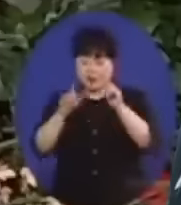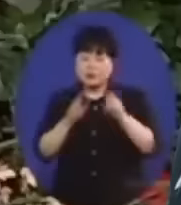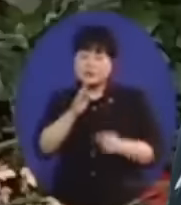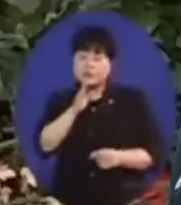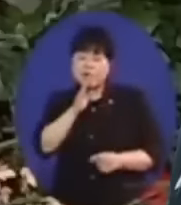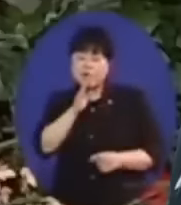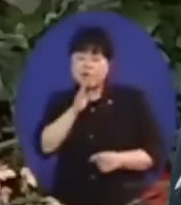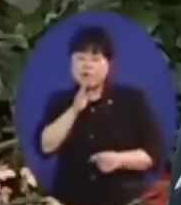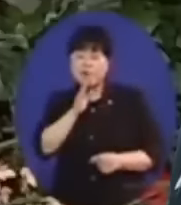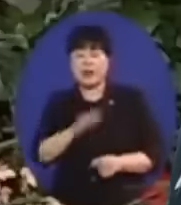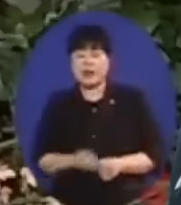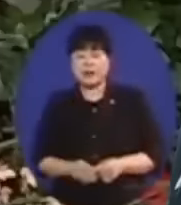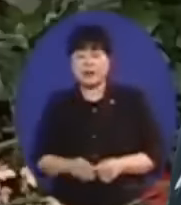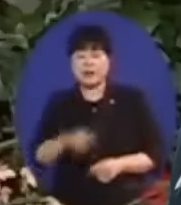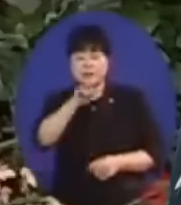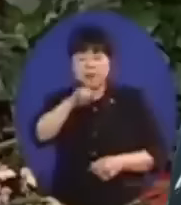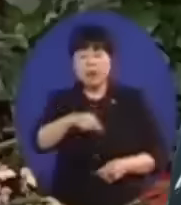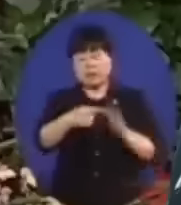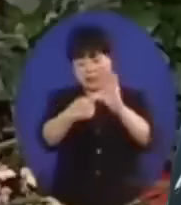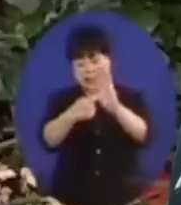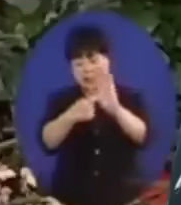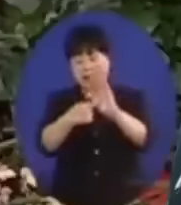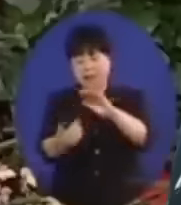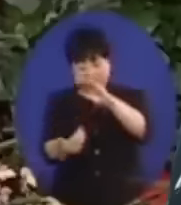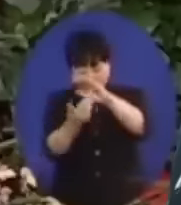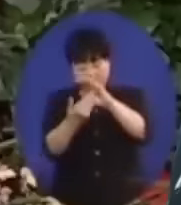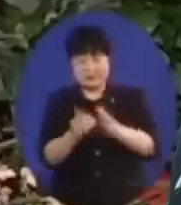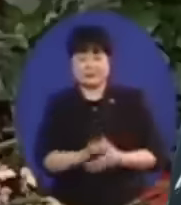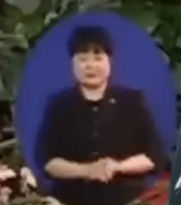정말로 현실 가운데 그대로 이루어지는 것입니다.